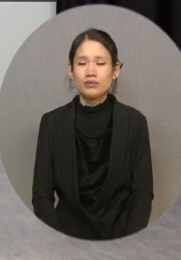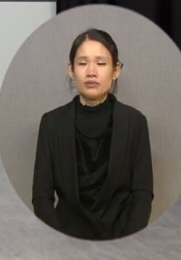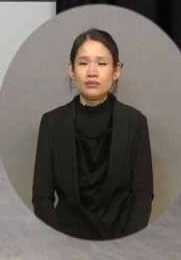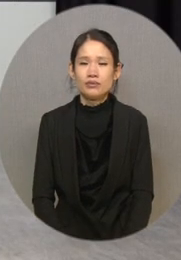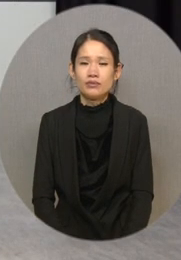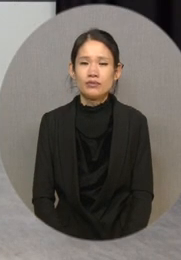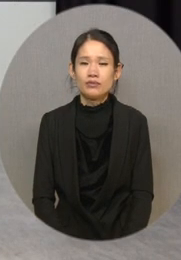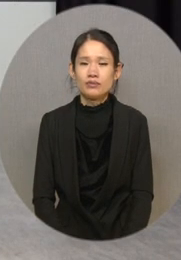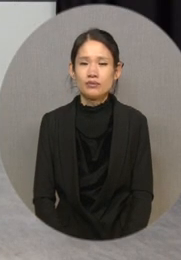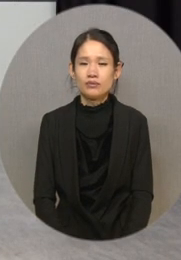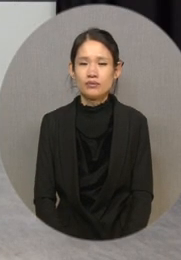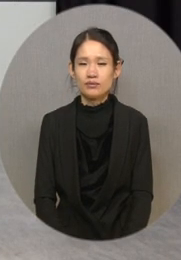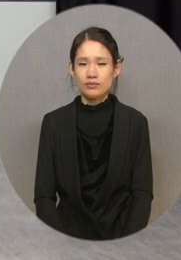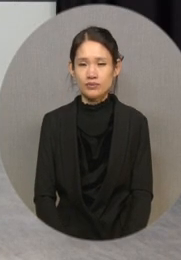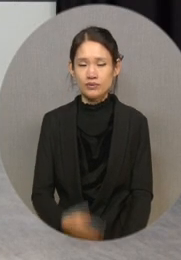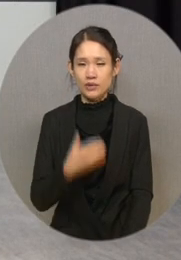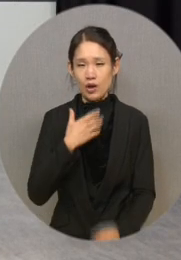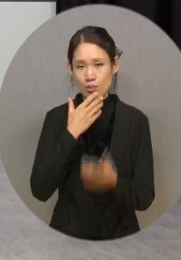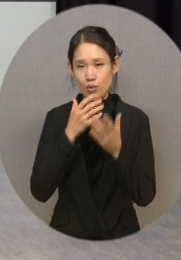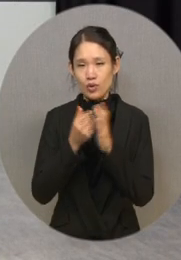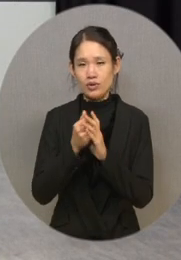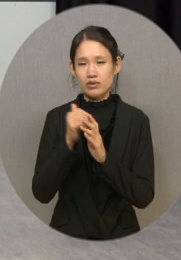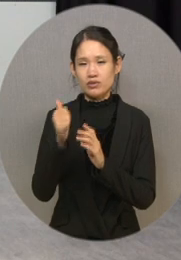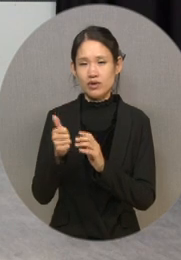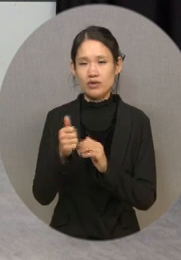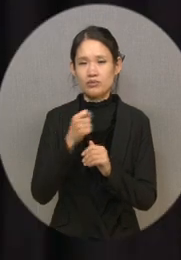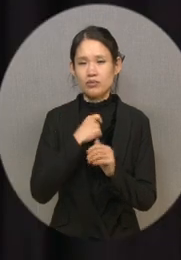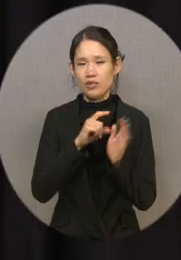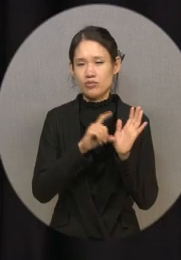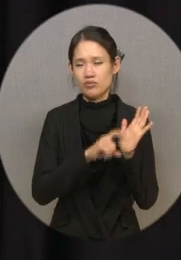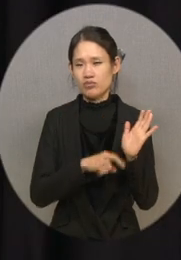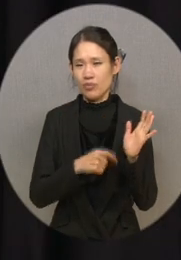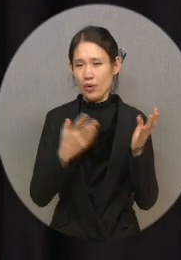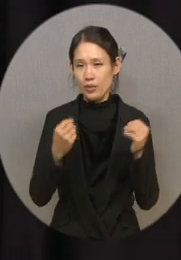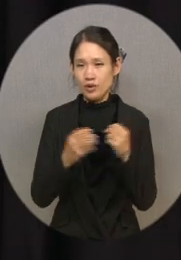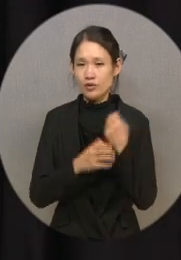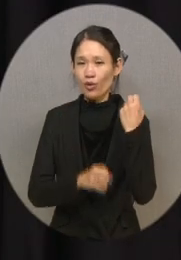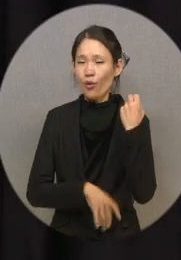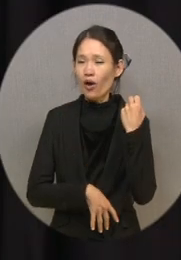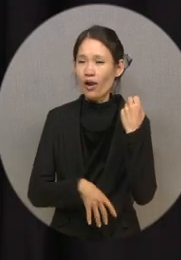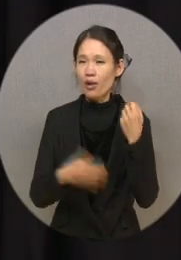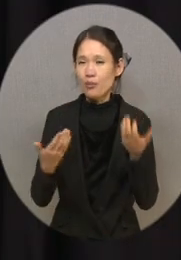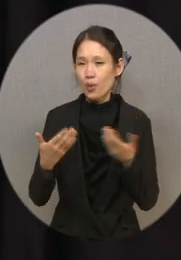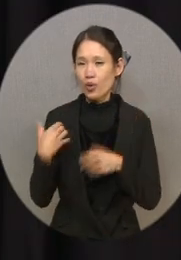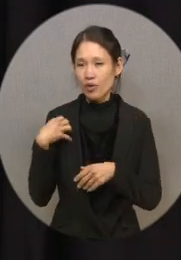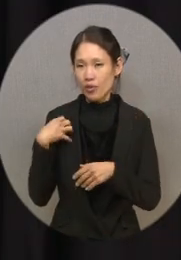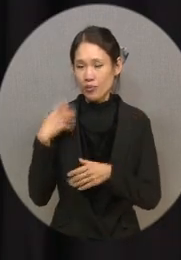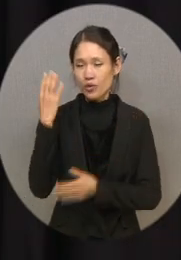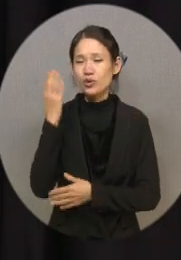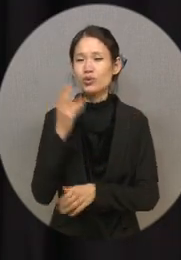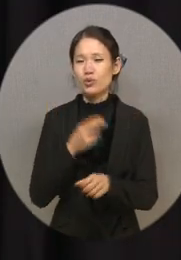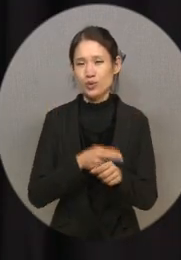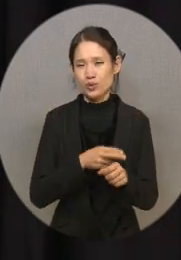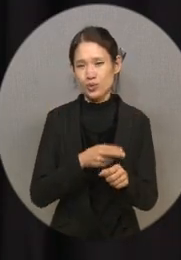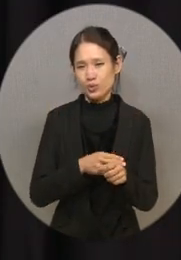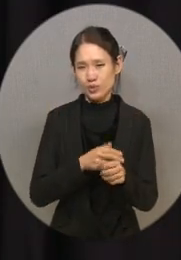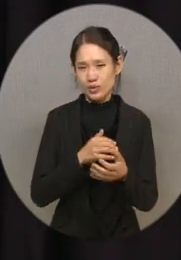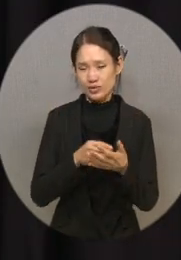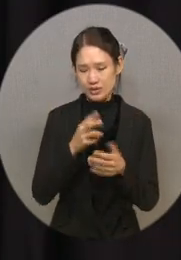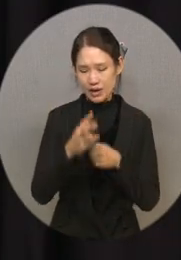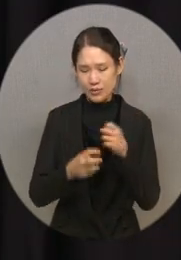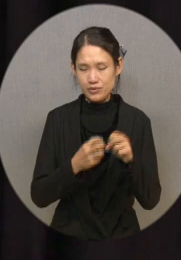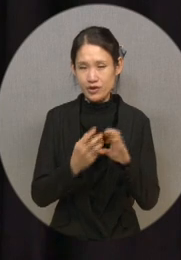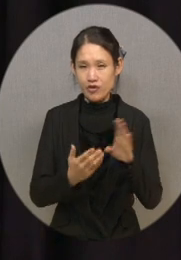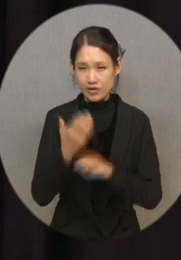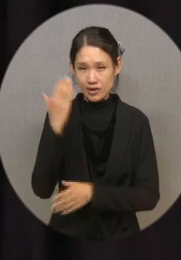제가 아까 뭐 장관으로도 호칭하고 여러 가지 호칭이 있지만 저는 원래 본업이 교수죠. 그렇죠. 30년 이상 교수를 맞아요. 했으니까. 예,